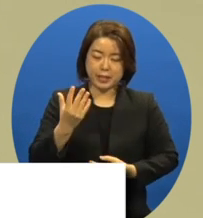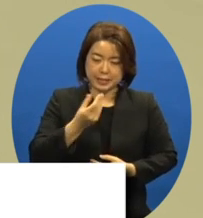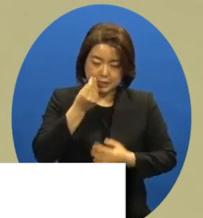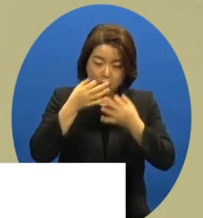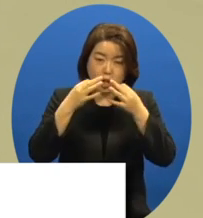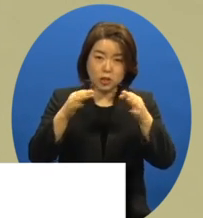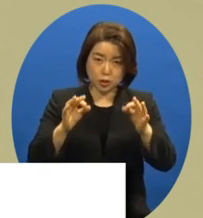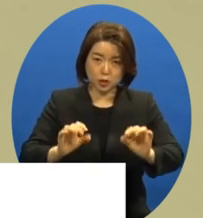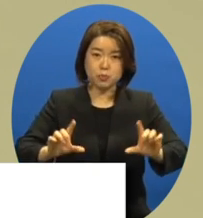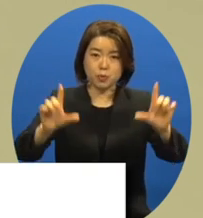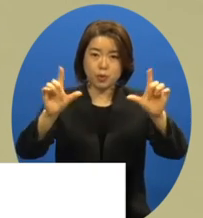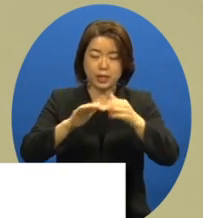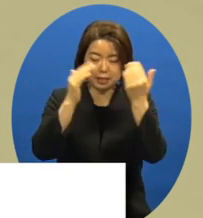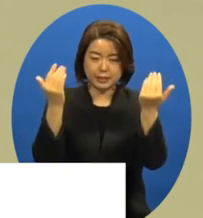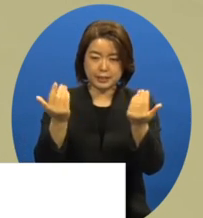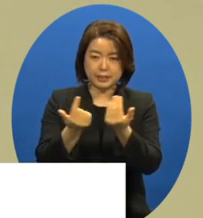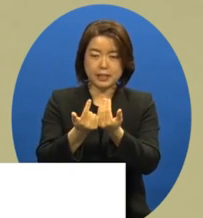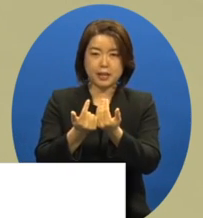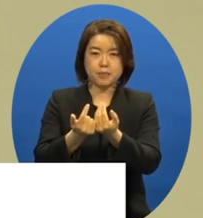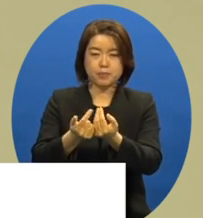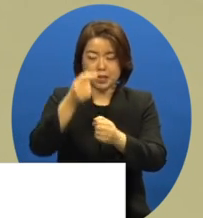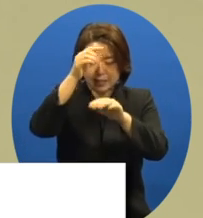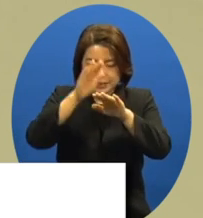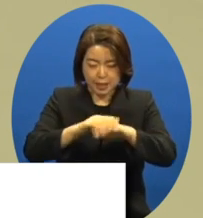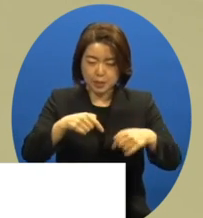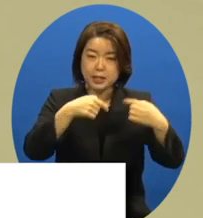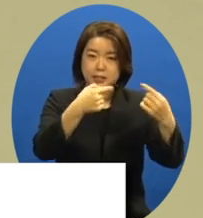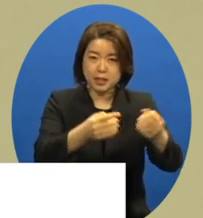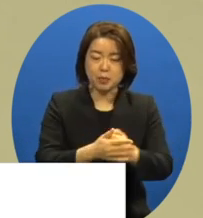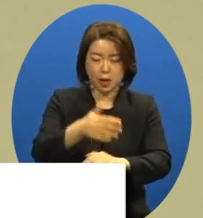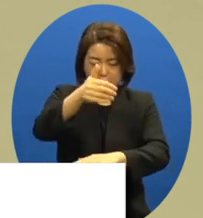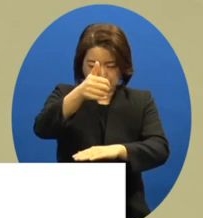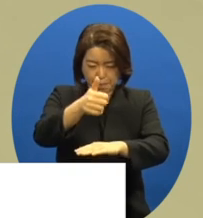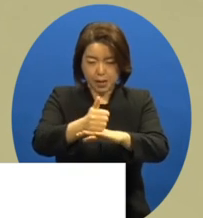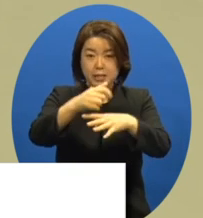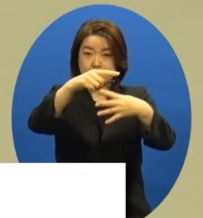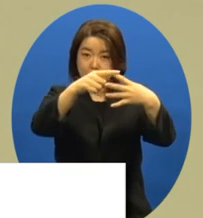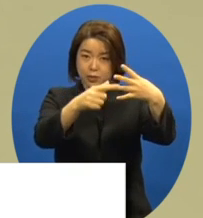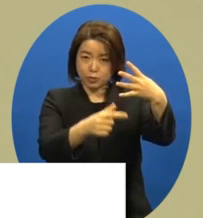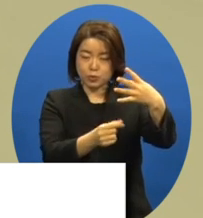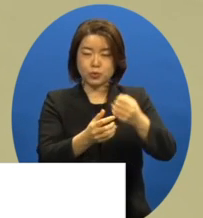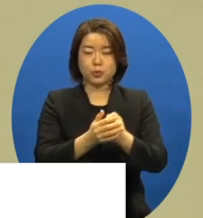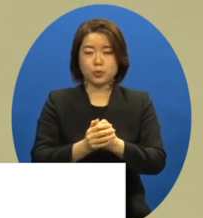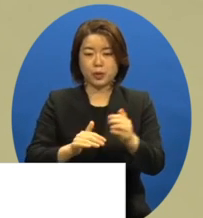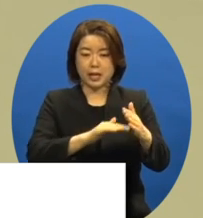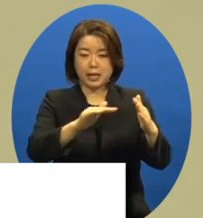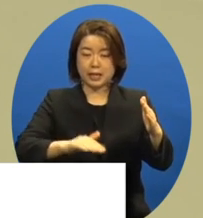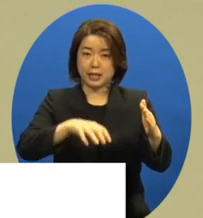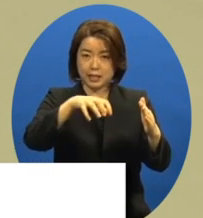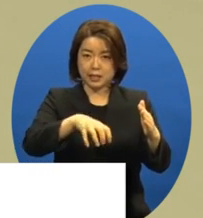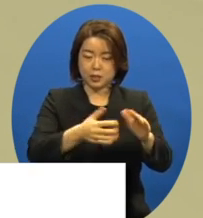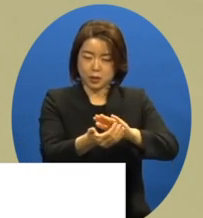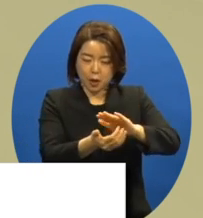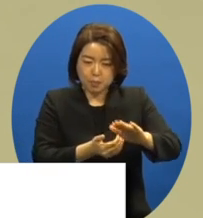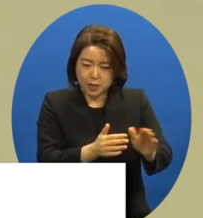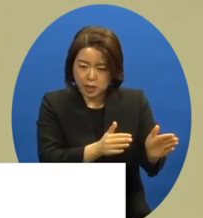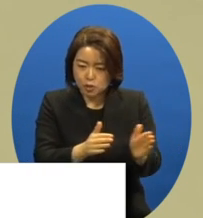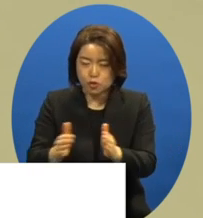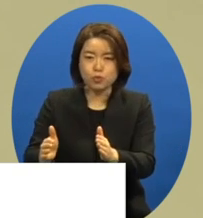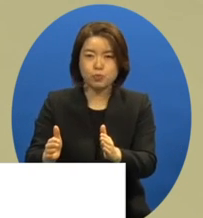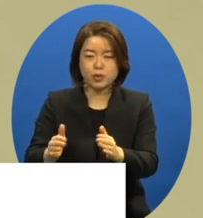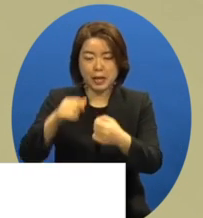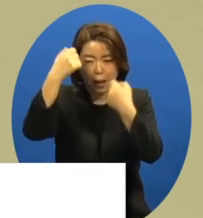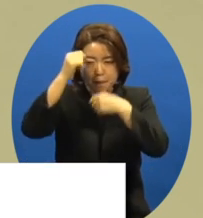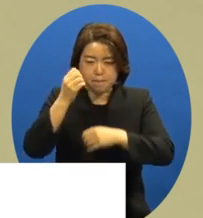성금요일 다 집회에 참여하고 마지막 순서로 가정에서 미리 준비된